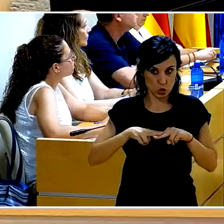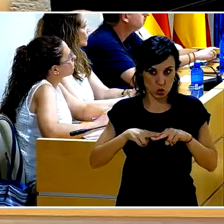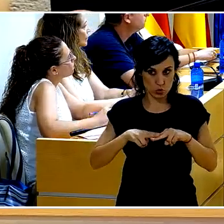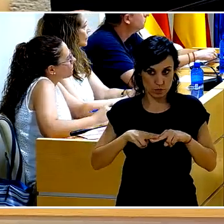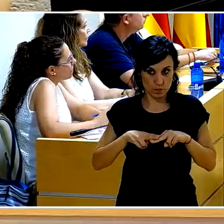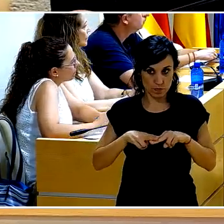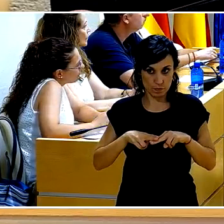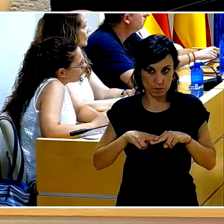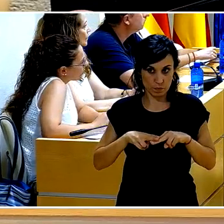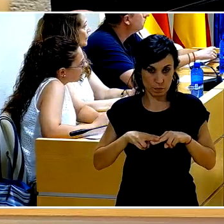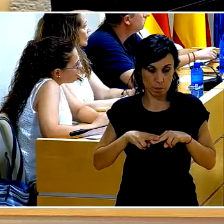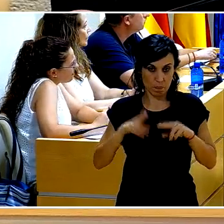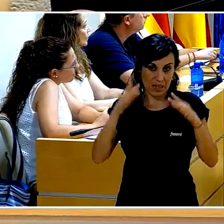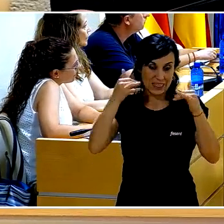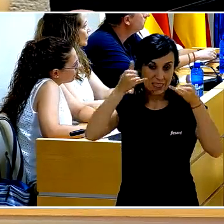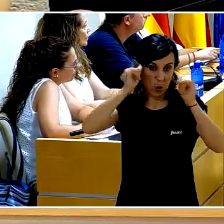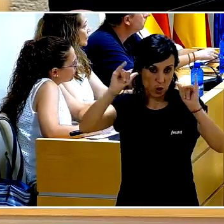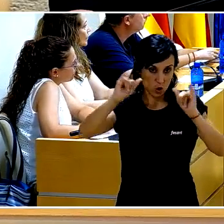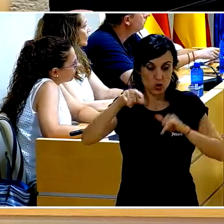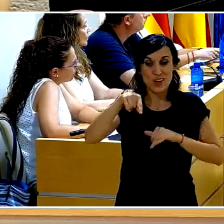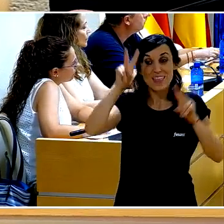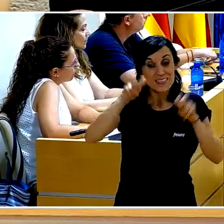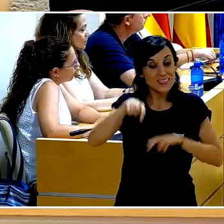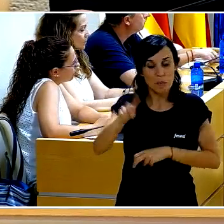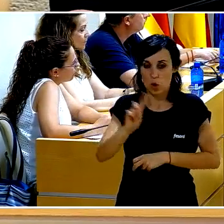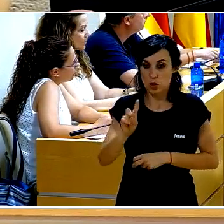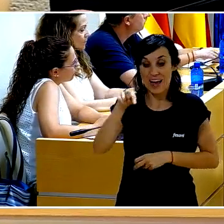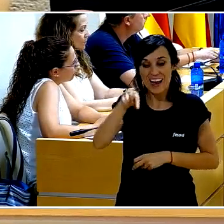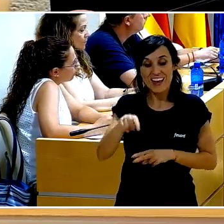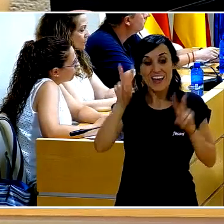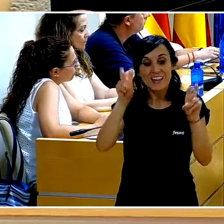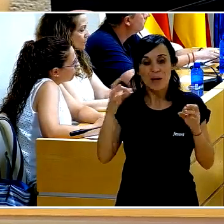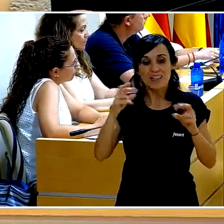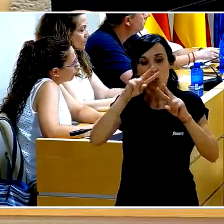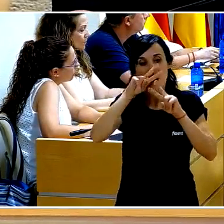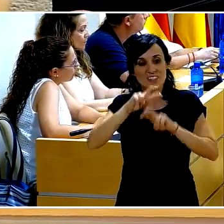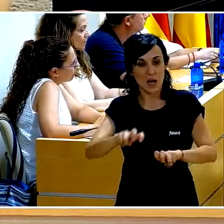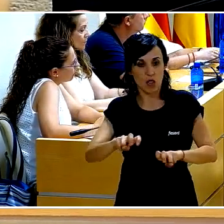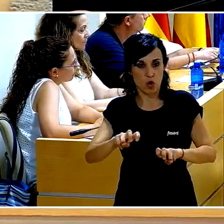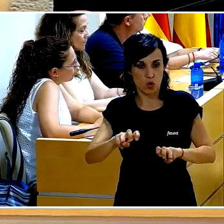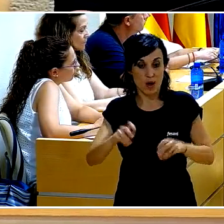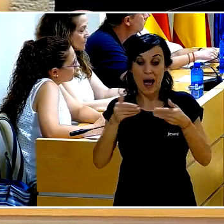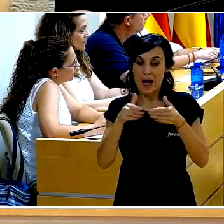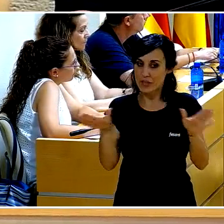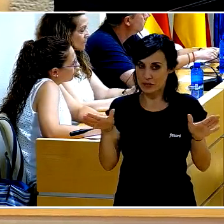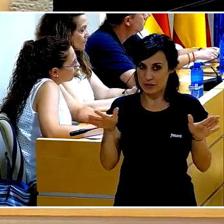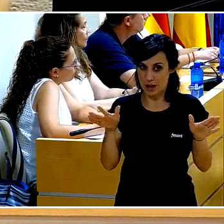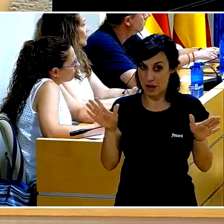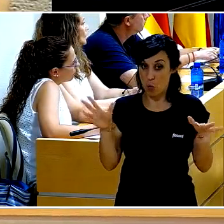del festeig taurí. Val? Així la qüestió és que n'hi ha una investigació oberta que no està conclosa.